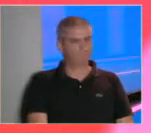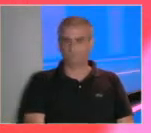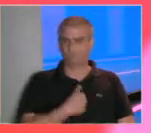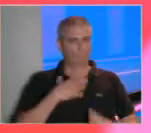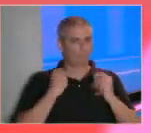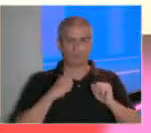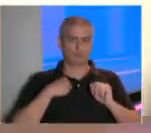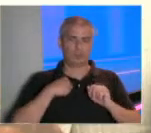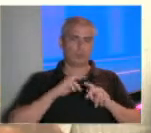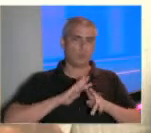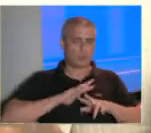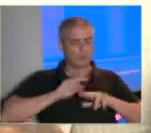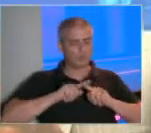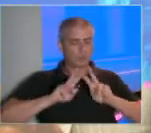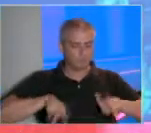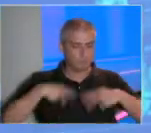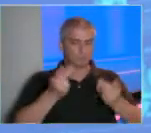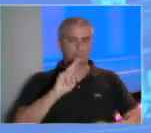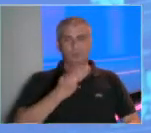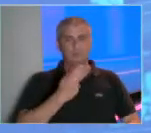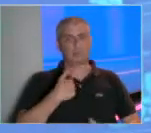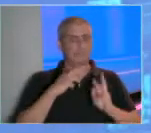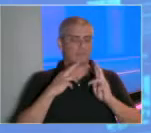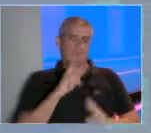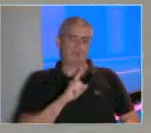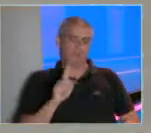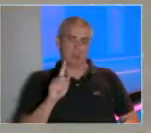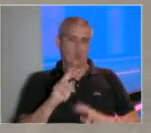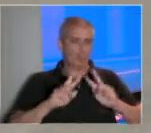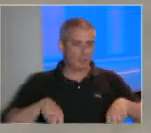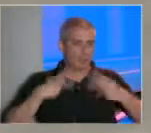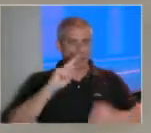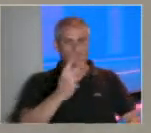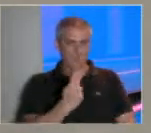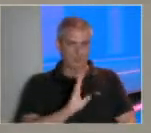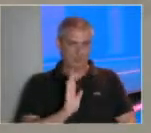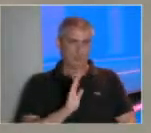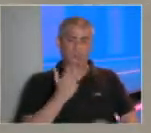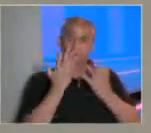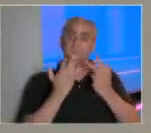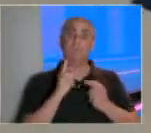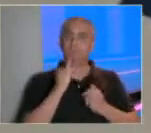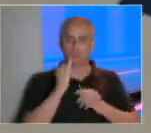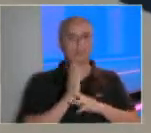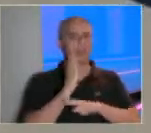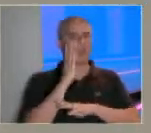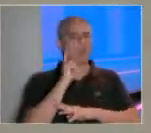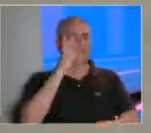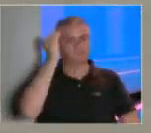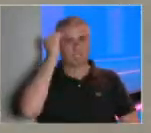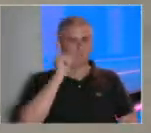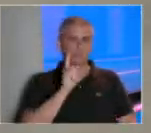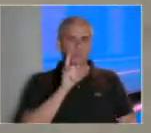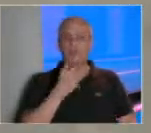שאנחנו בגל שני, או בוא נגיד, אשתמש במילה מקווה שאנחנו לא בגל שני. המספרים אכן עלו, אבל צריך